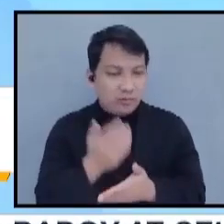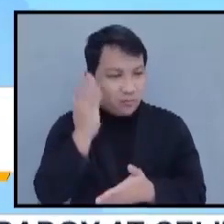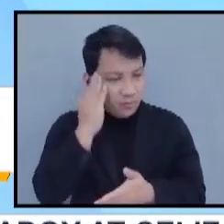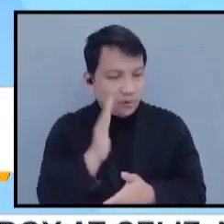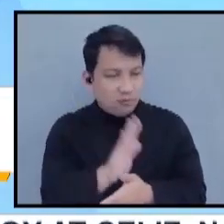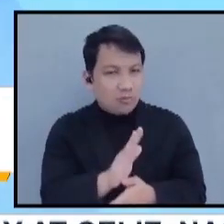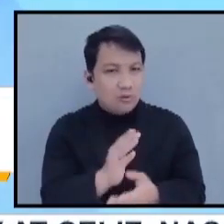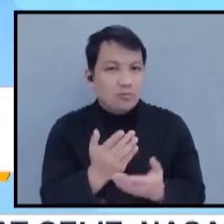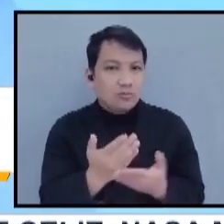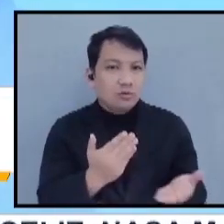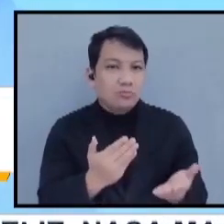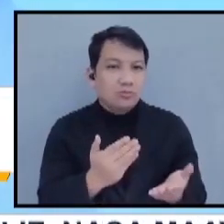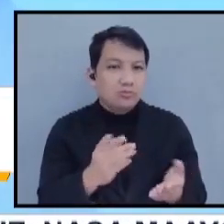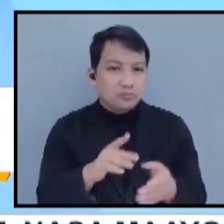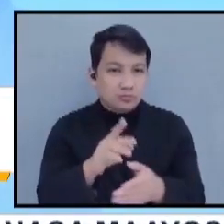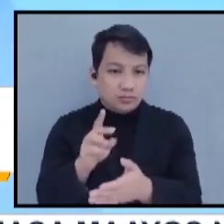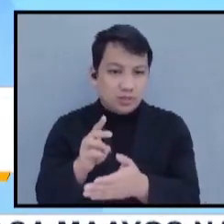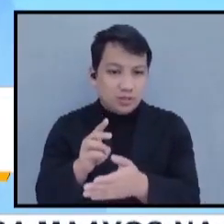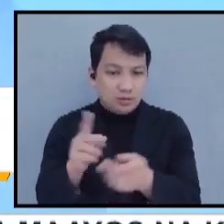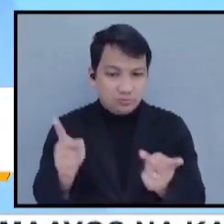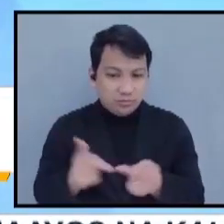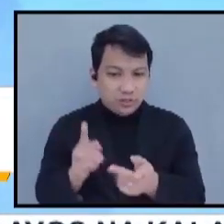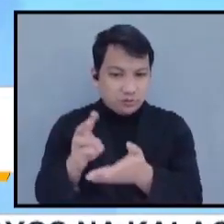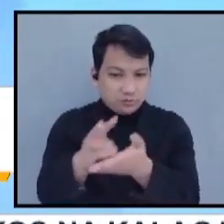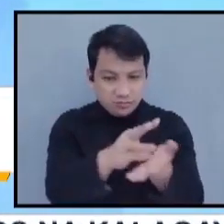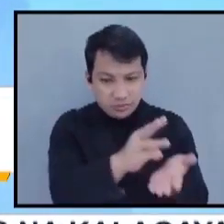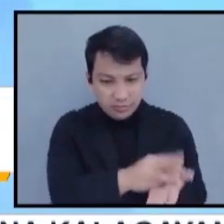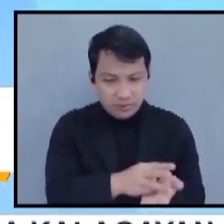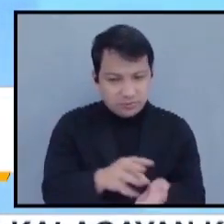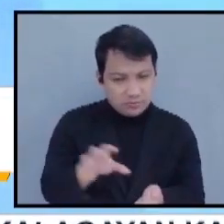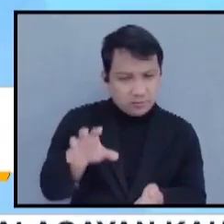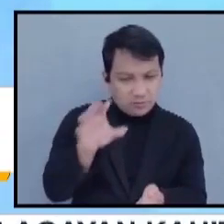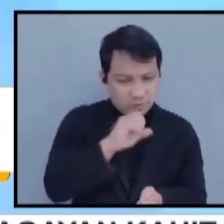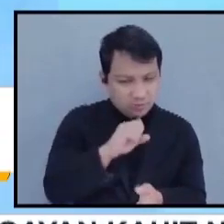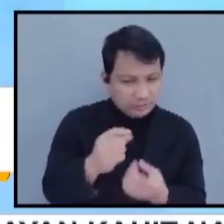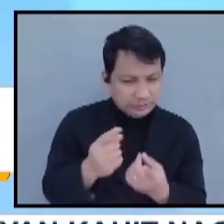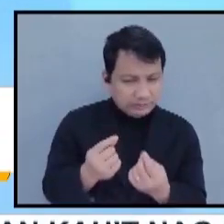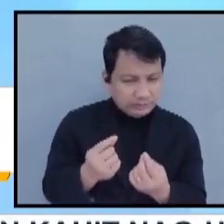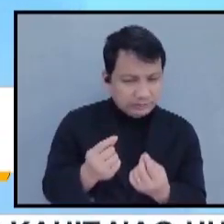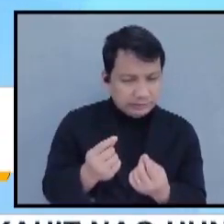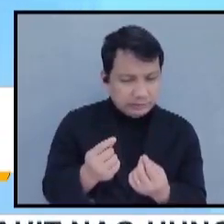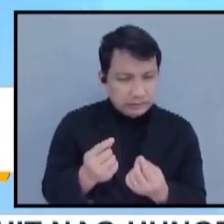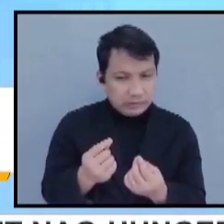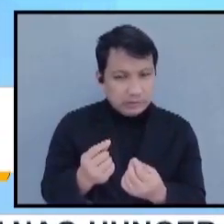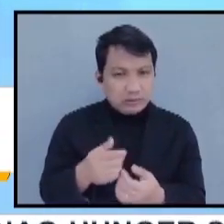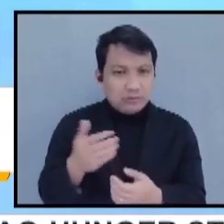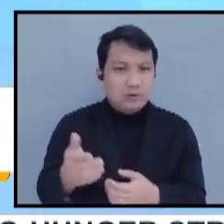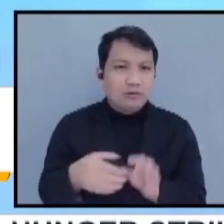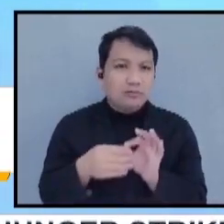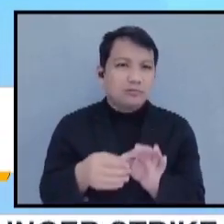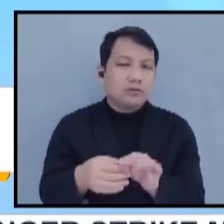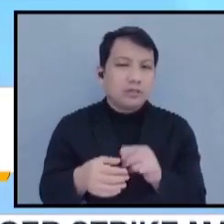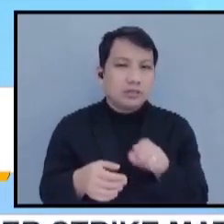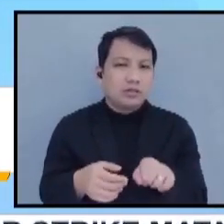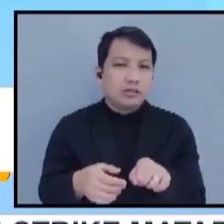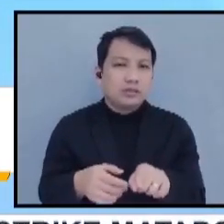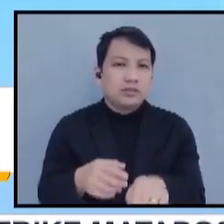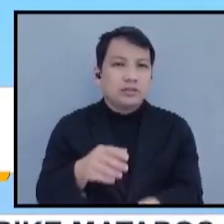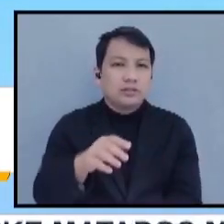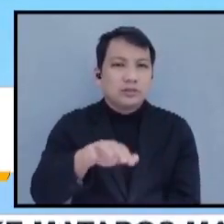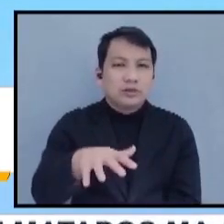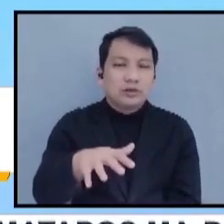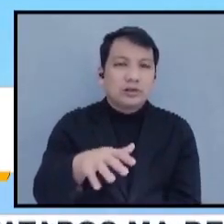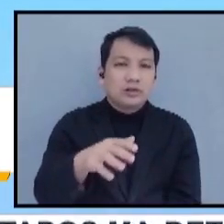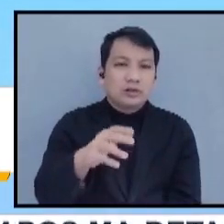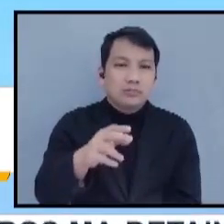sa mga lugar nila kung meron ba silang nakikitang suspicious activities. So magtulungan po tayo. Sa pagpupulong naman ng Metro Manila Regional Peace and